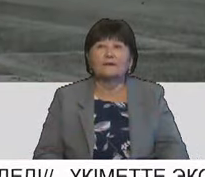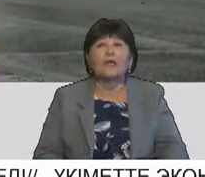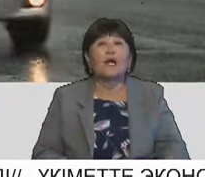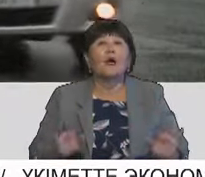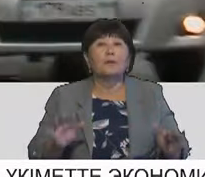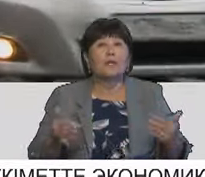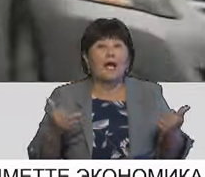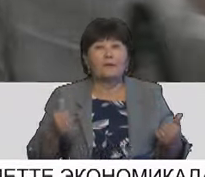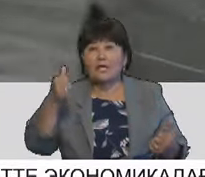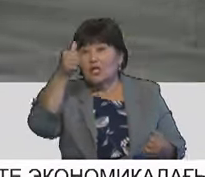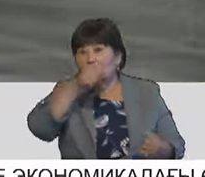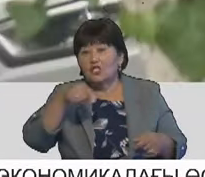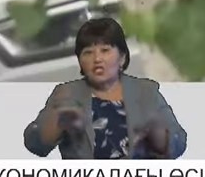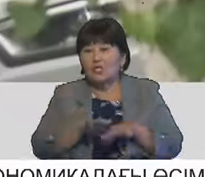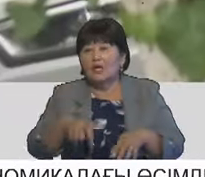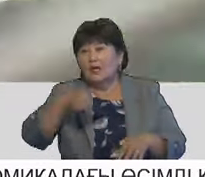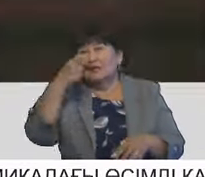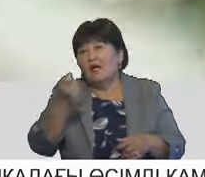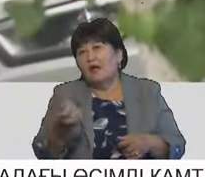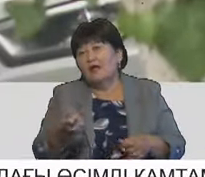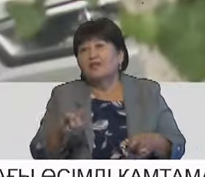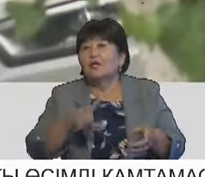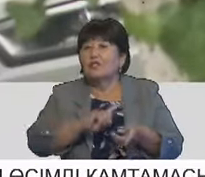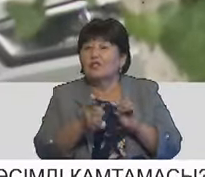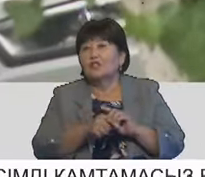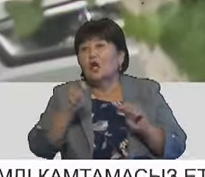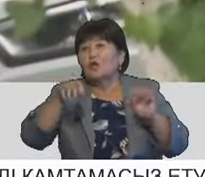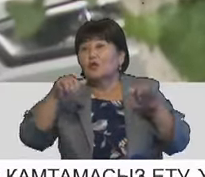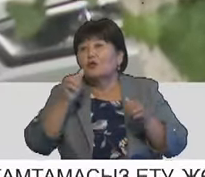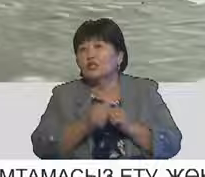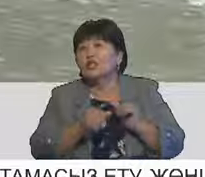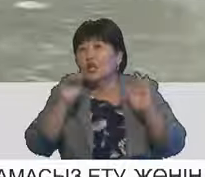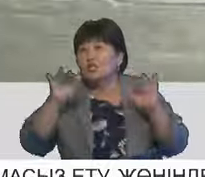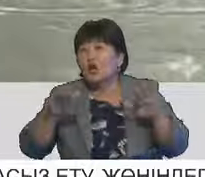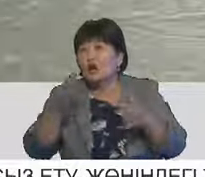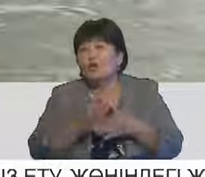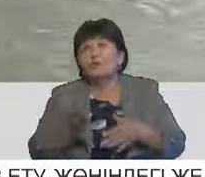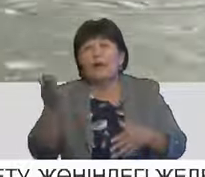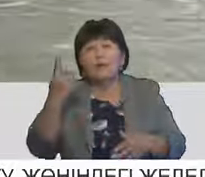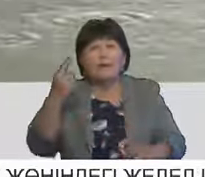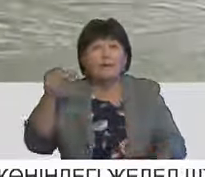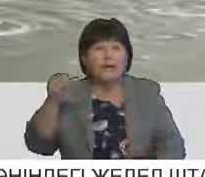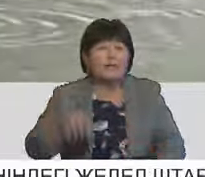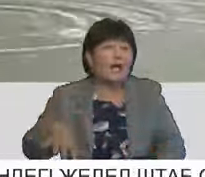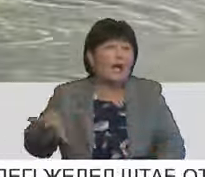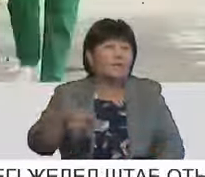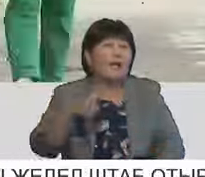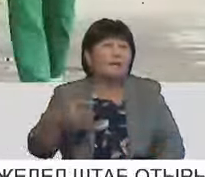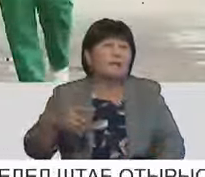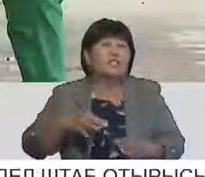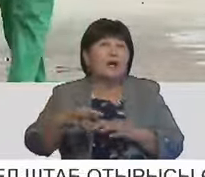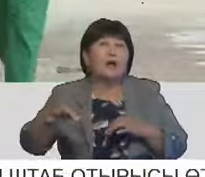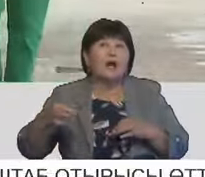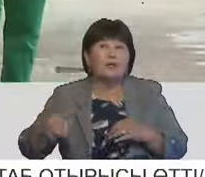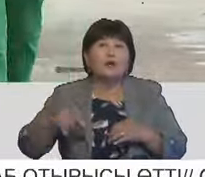Бірақ биыл жылдағыда емес, аптап ыстық азайған, есесіне жауын жиі жауа бастады. Мәселен, өткен бір аптада аймақтың біршама